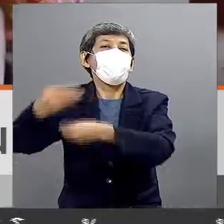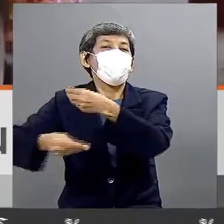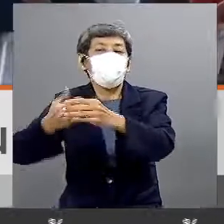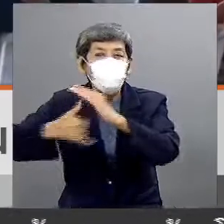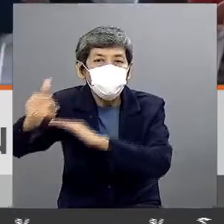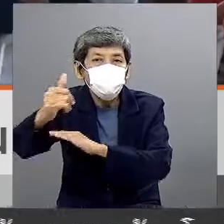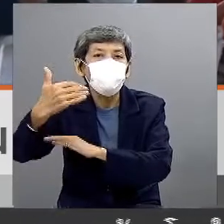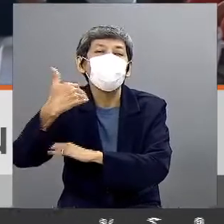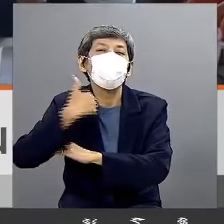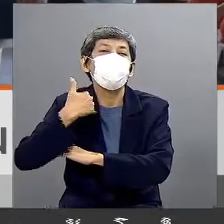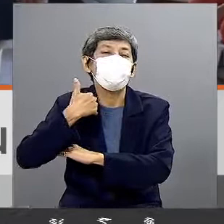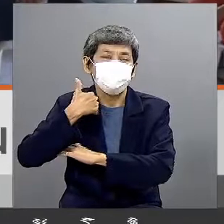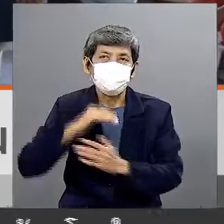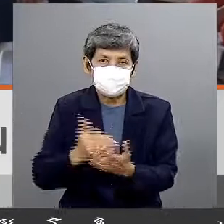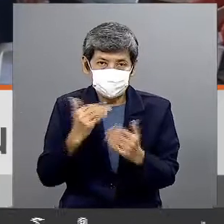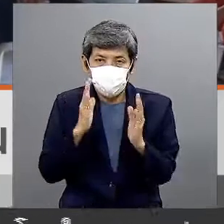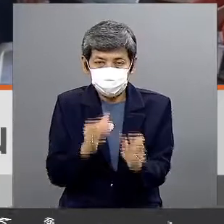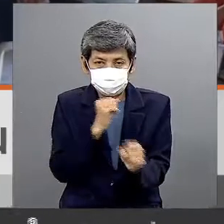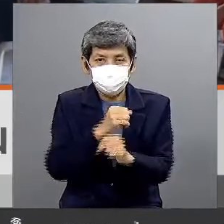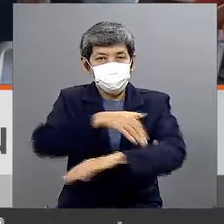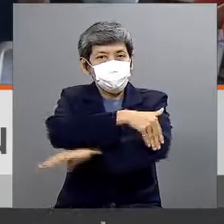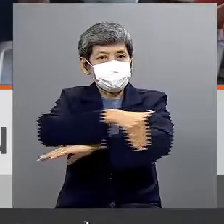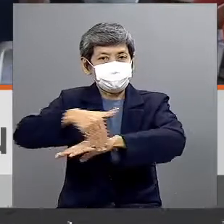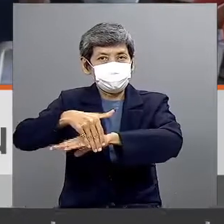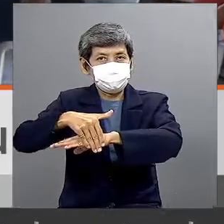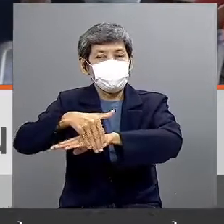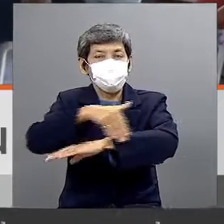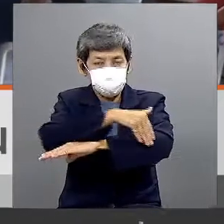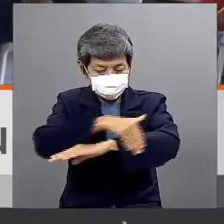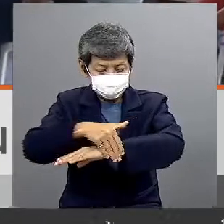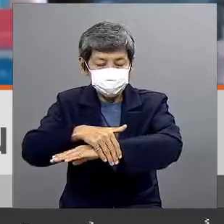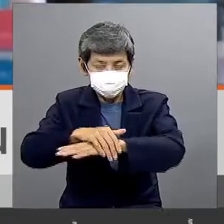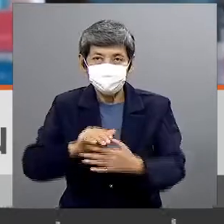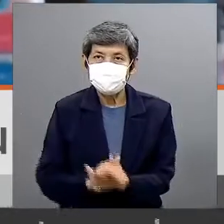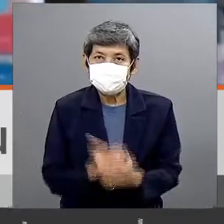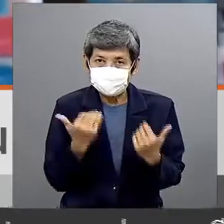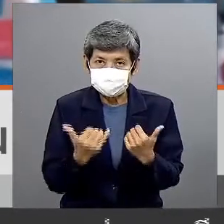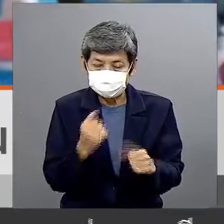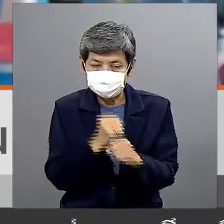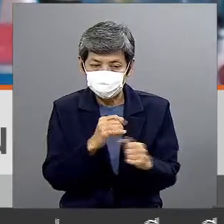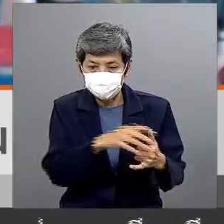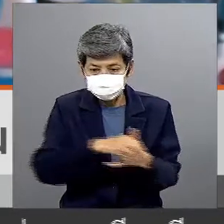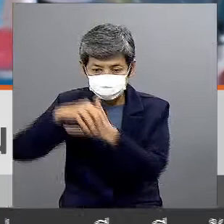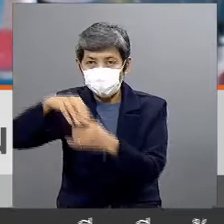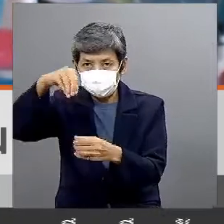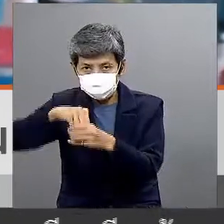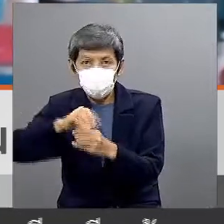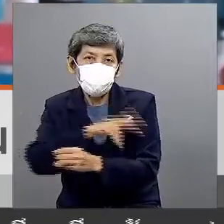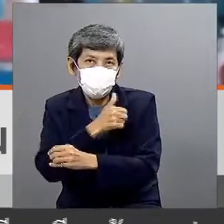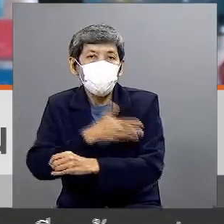1คนเป็นเจ้าหน้าที่บัญชีสำนักงานการบัญชีแห่งหนึ่งซึ่งเจ้าหน้าที่นำตัวเข้ารับการรักษาแล้ว